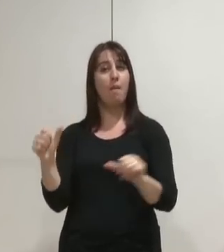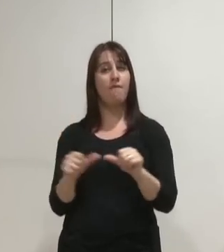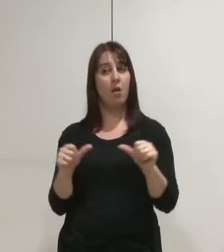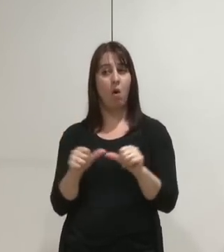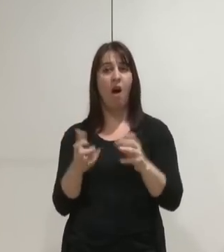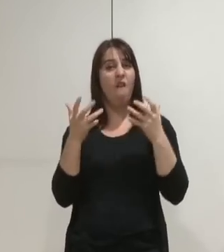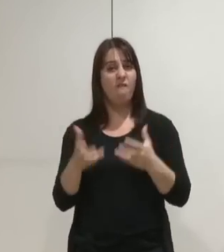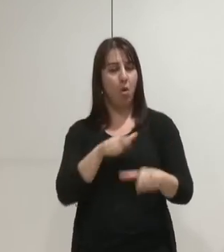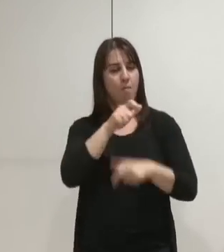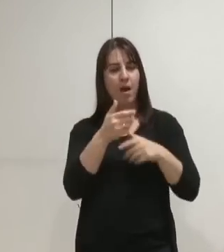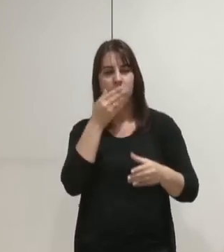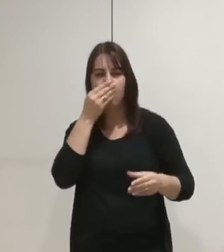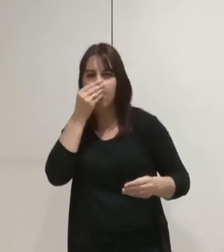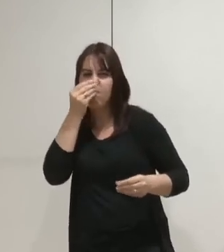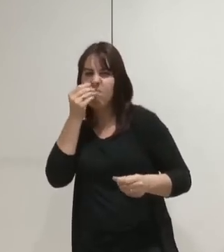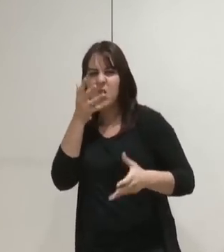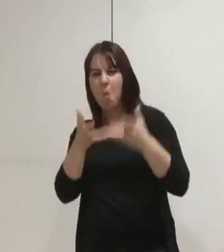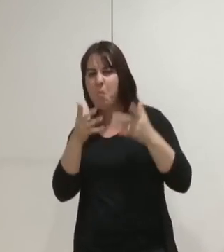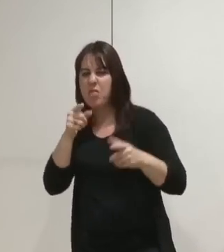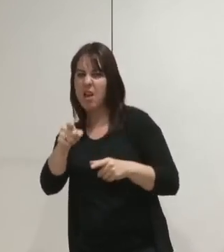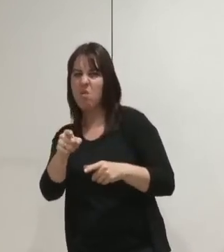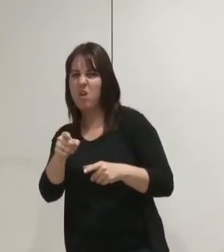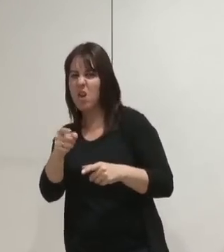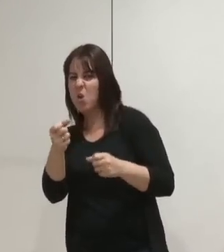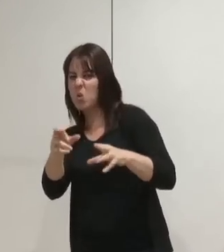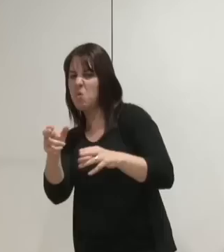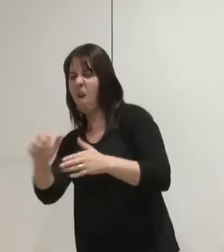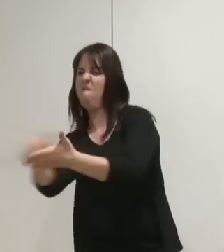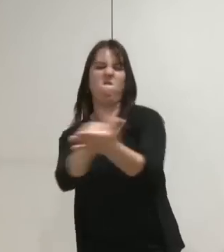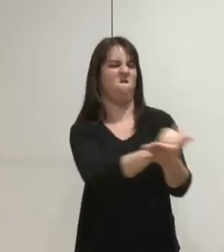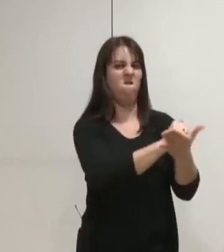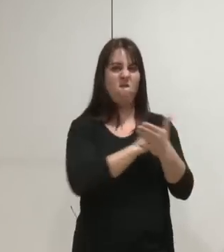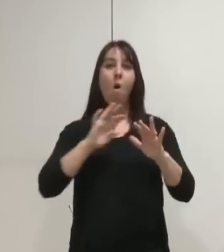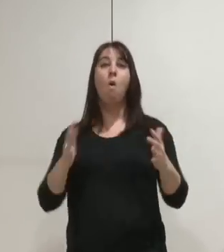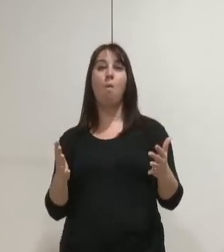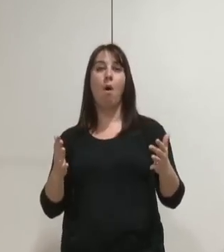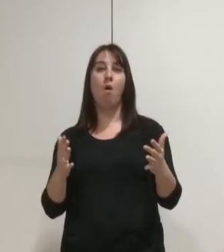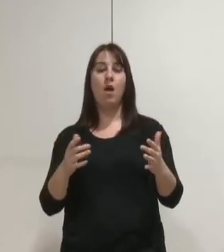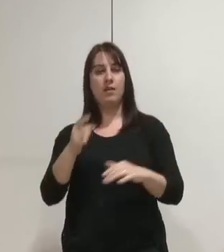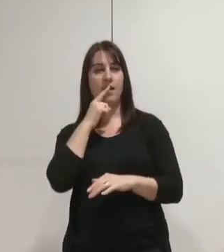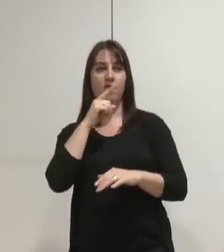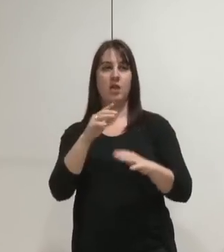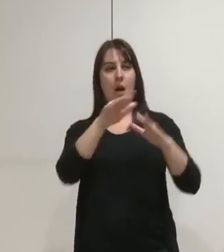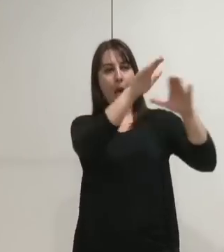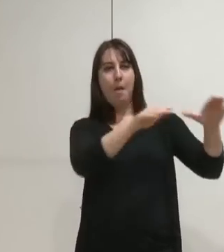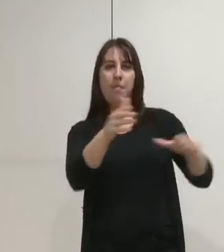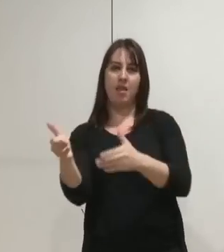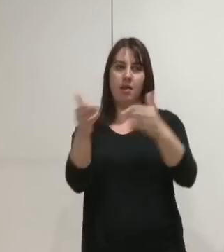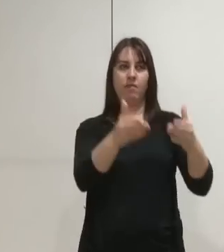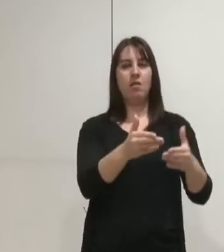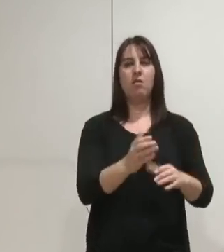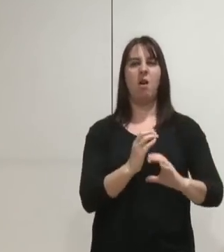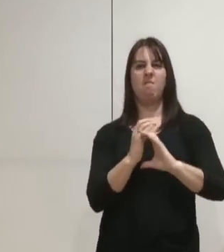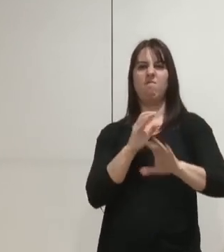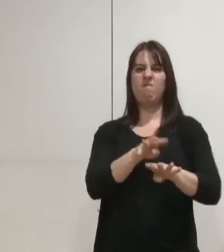massacrer tous les suspects donc les suspects on les a envoyé vers la vers la plaine des brotaux et on les a canonné avec des